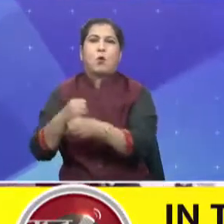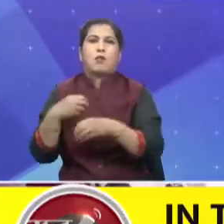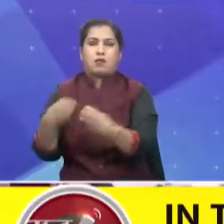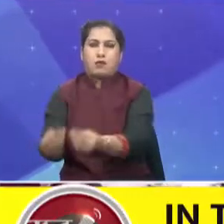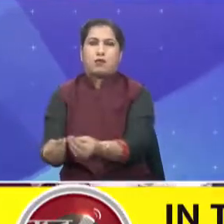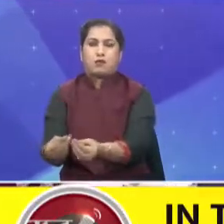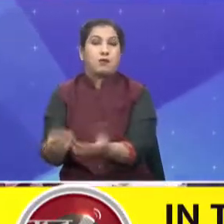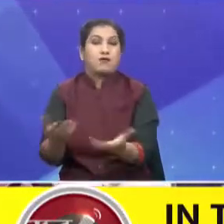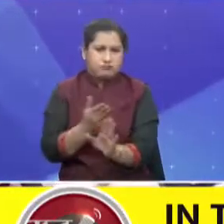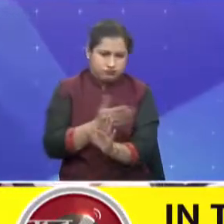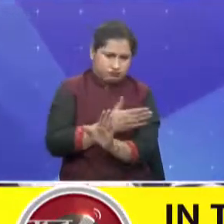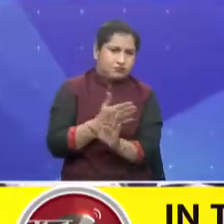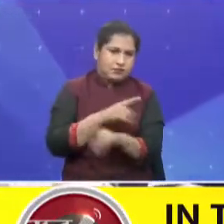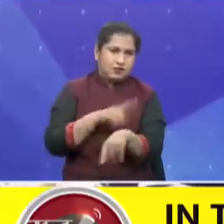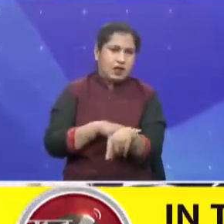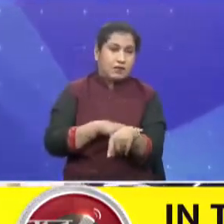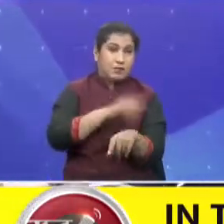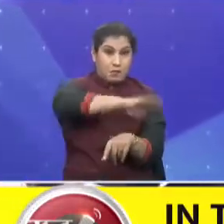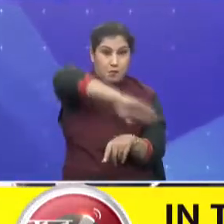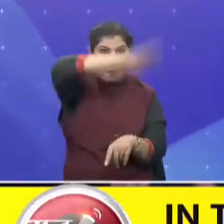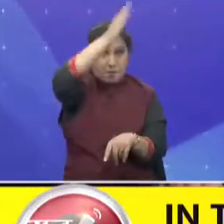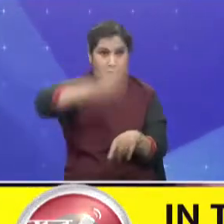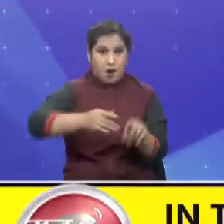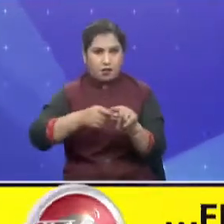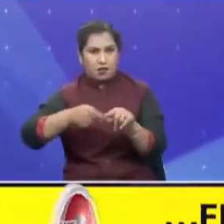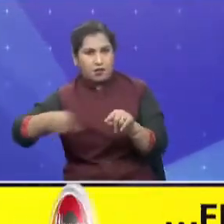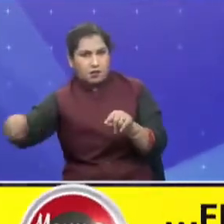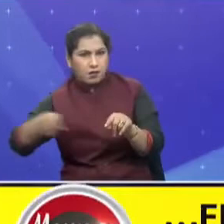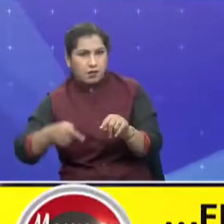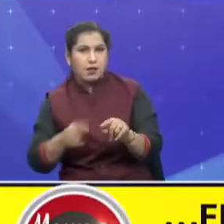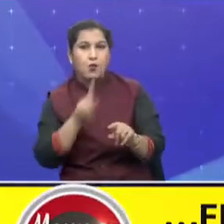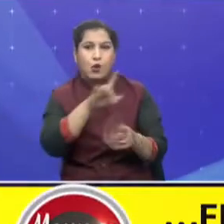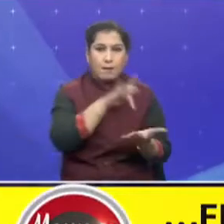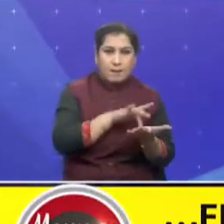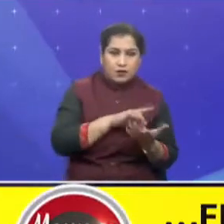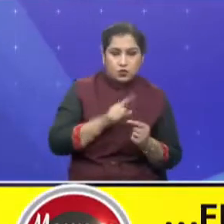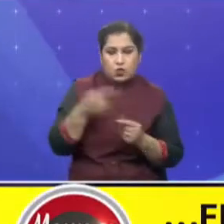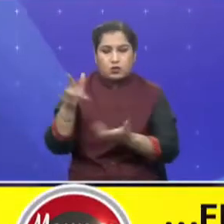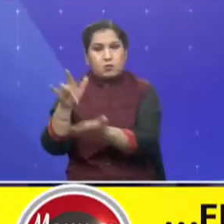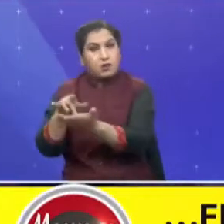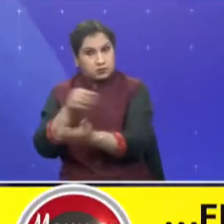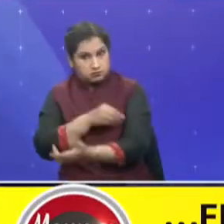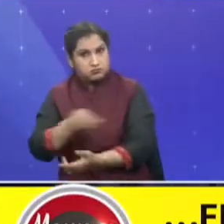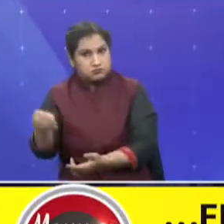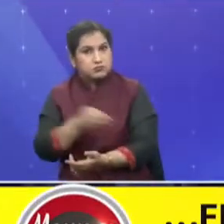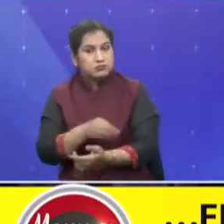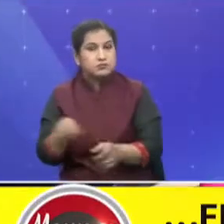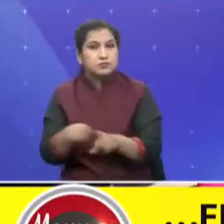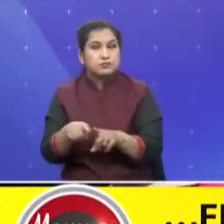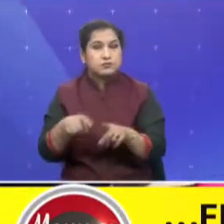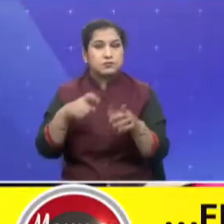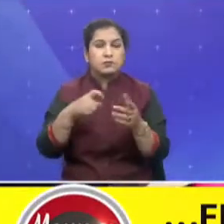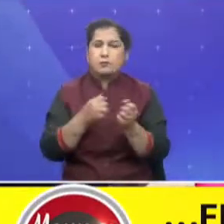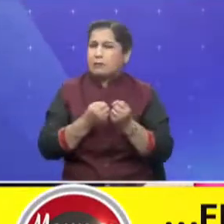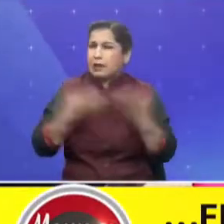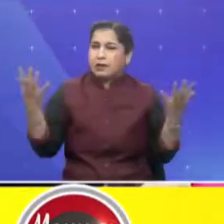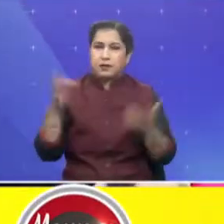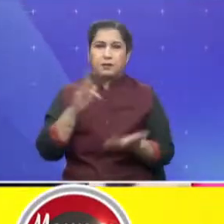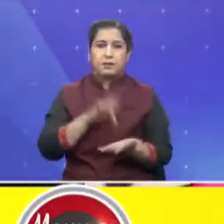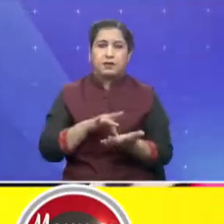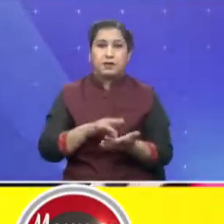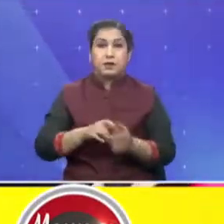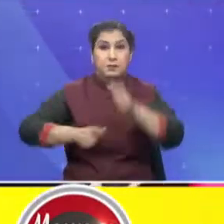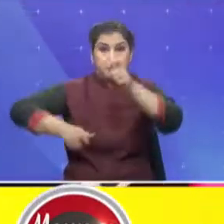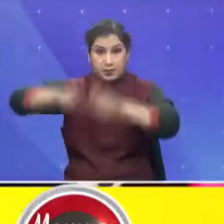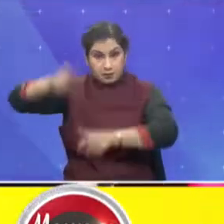से मैदानी इलाकों तक, एक कम्युनिटी से लेकर दूसरी कम्युनिटी तक, राज्य में हर तरफ लोगों